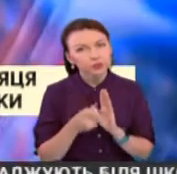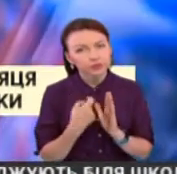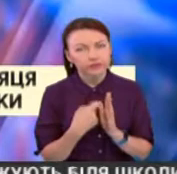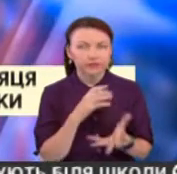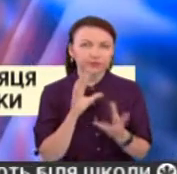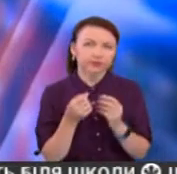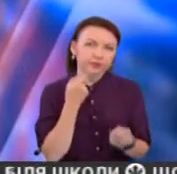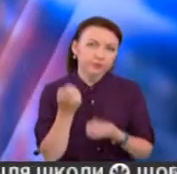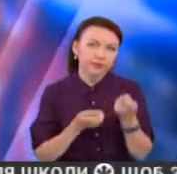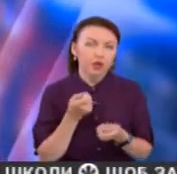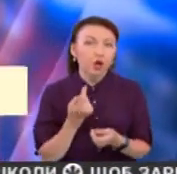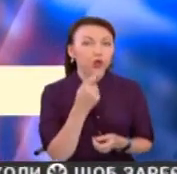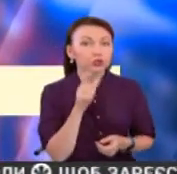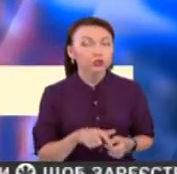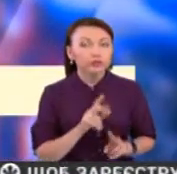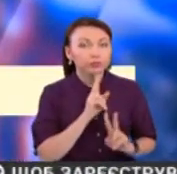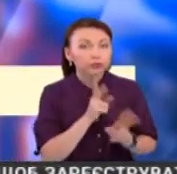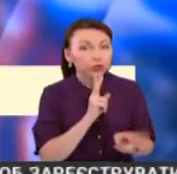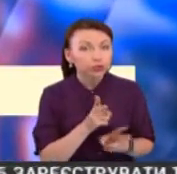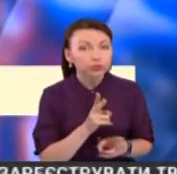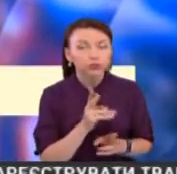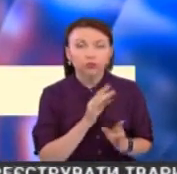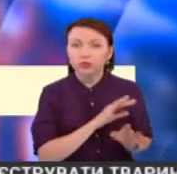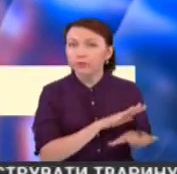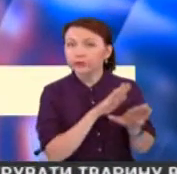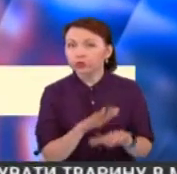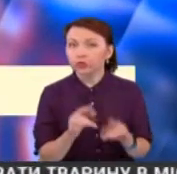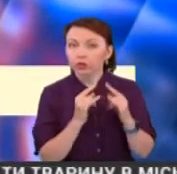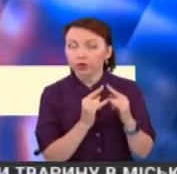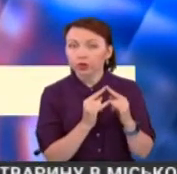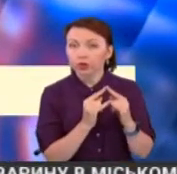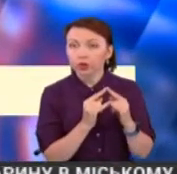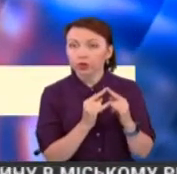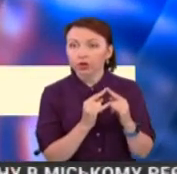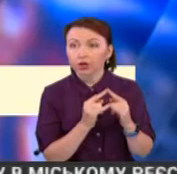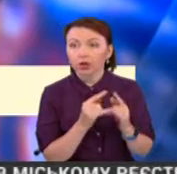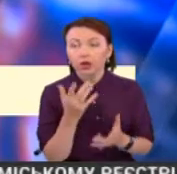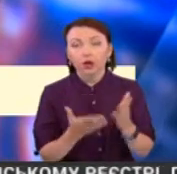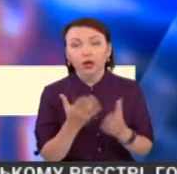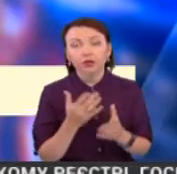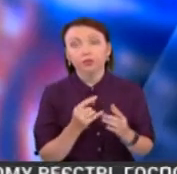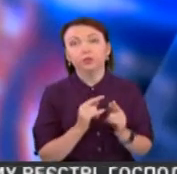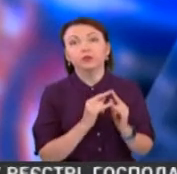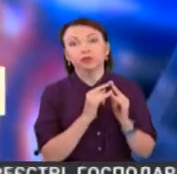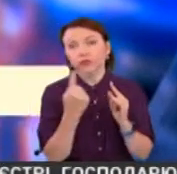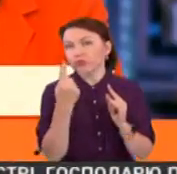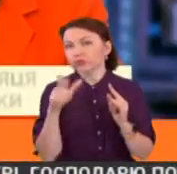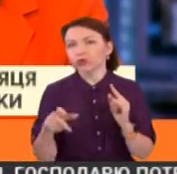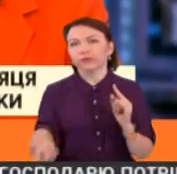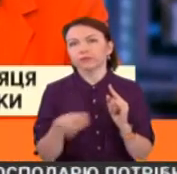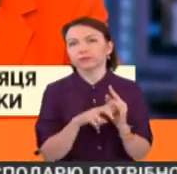може один поскаржитися, тому що не прийшов потяг. А якби він прийшов, він би один їхав в цьому потязі.